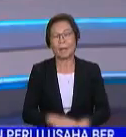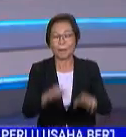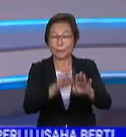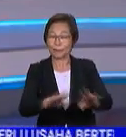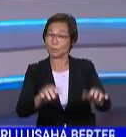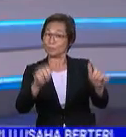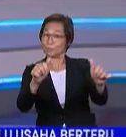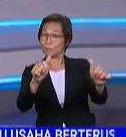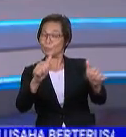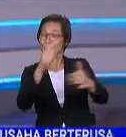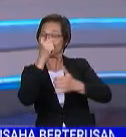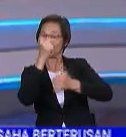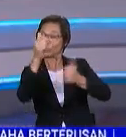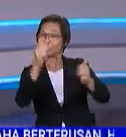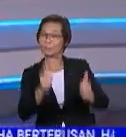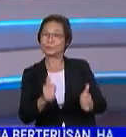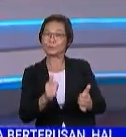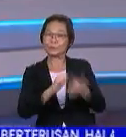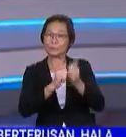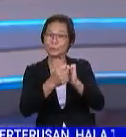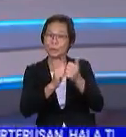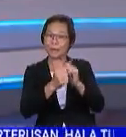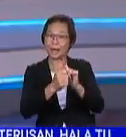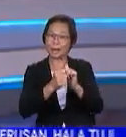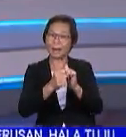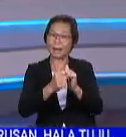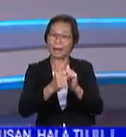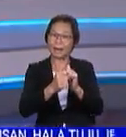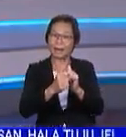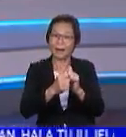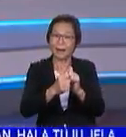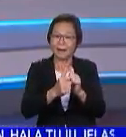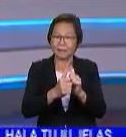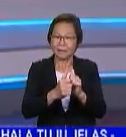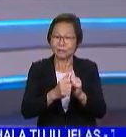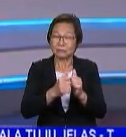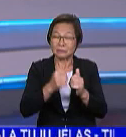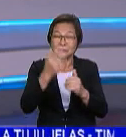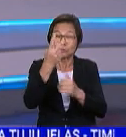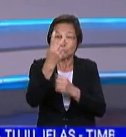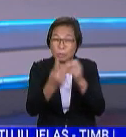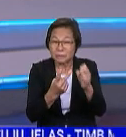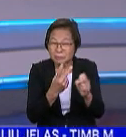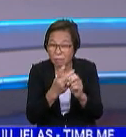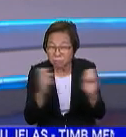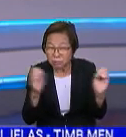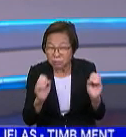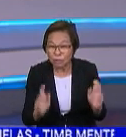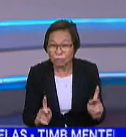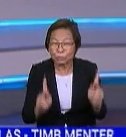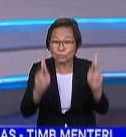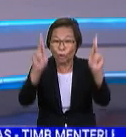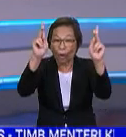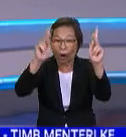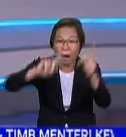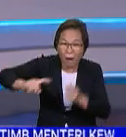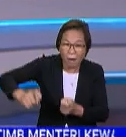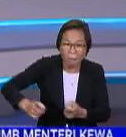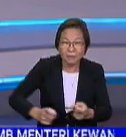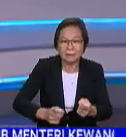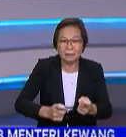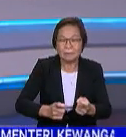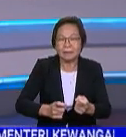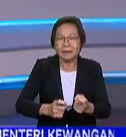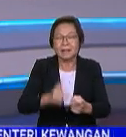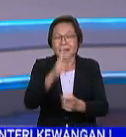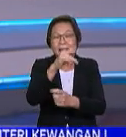Berita baik buat peminat sukan aiskrim di Lembah Kelang. Selepas hampir 2 tahun tidak beroperasi, kompleks sukan aiskrim Kiara atau